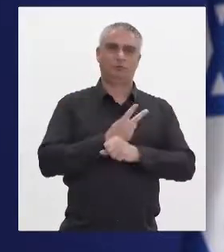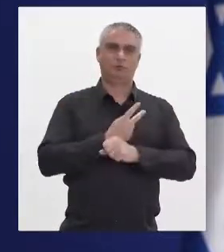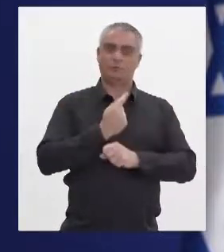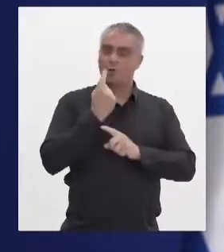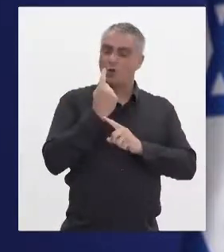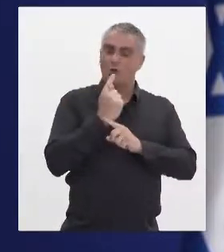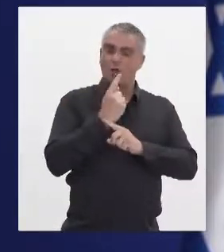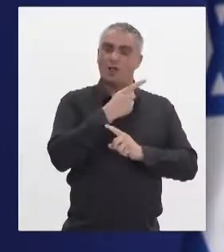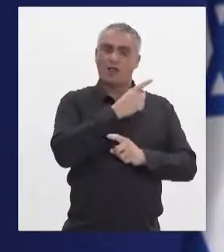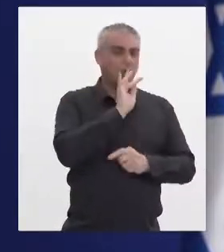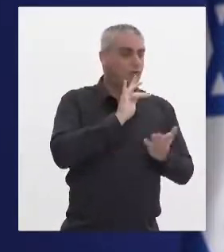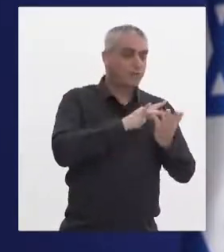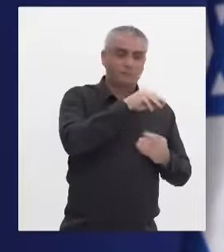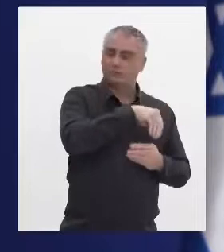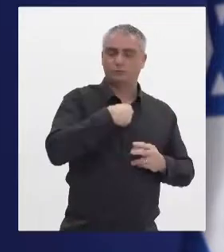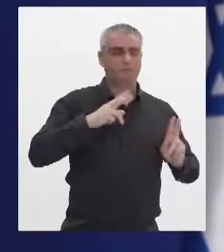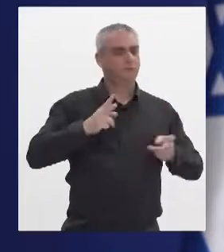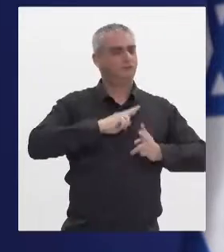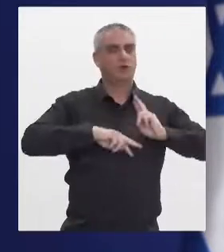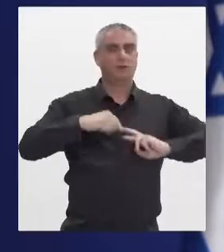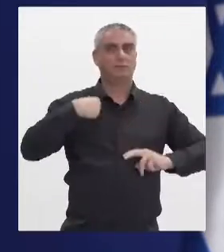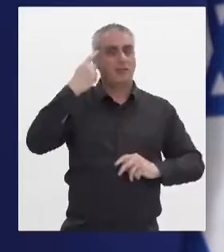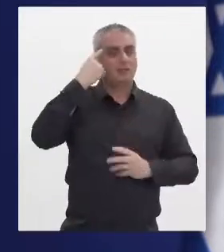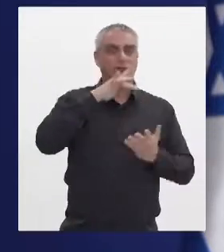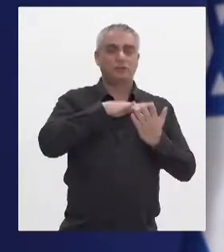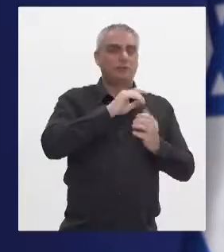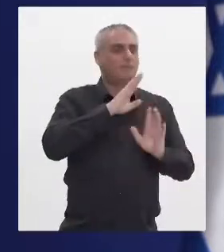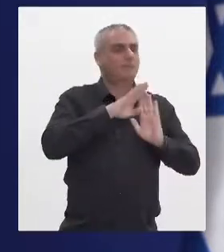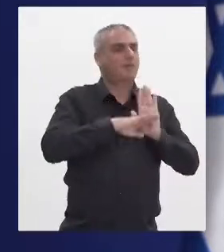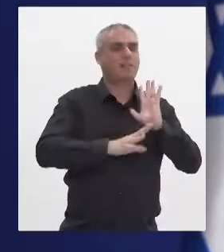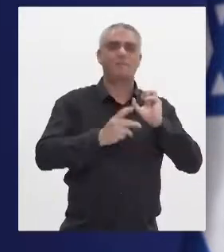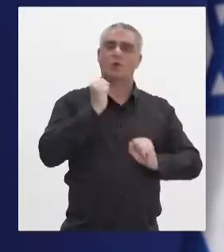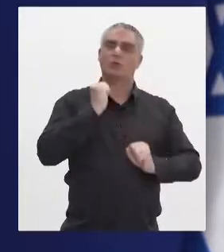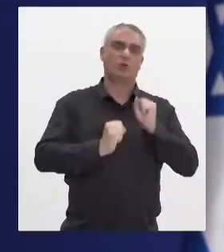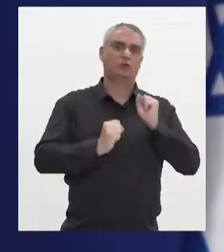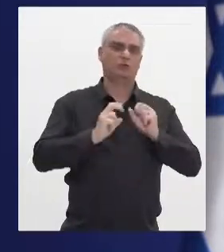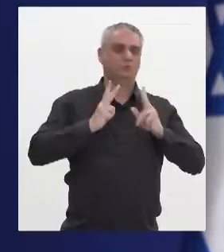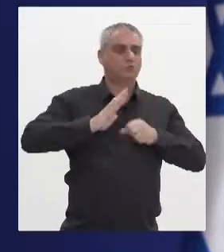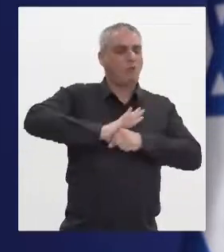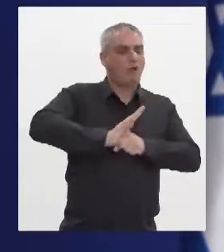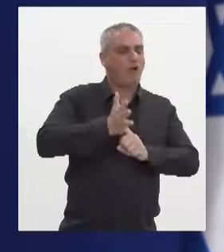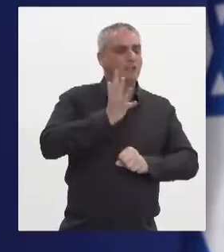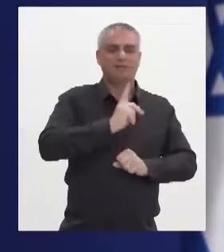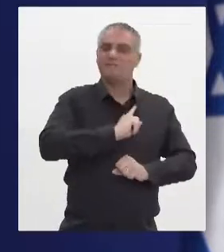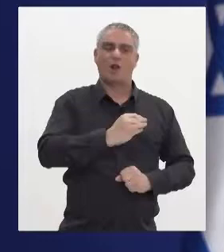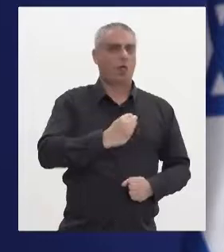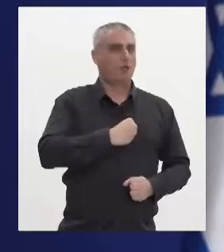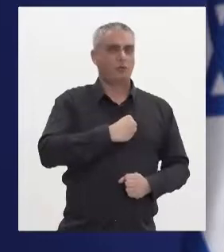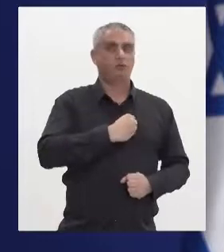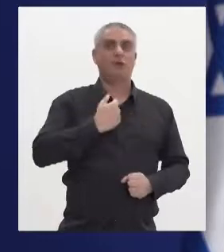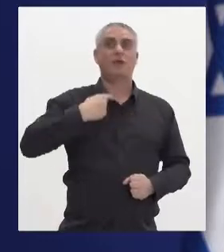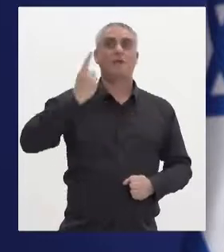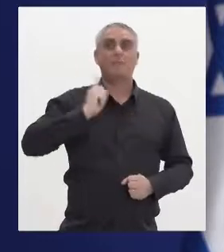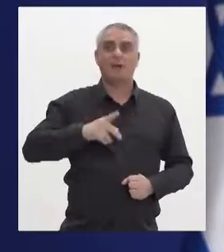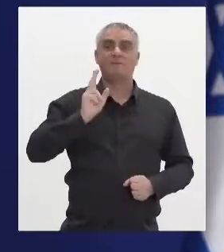רגע שם בלתי נסבל הידיעה שה מוחזקים בתנאים קשים באופן אכזרי ובלתי אנושי מחייבת